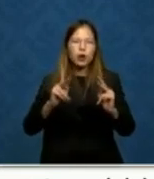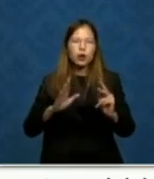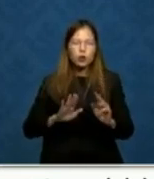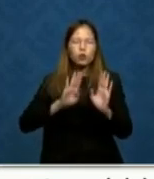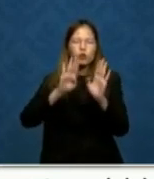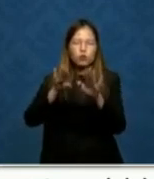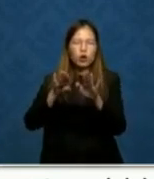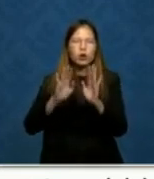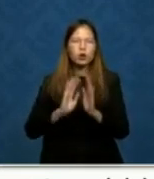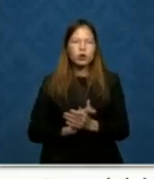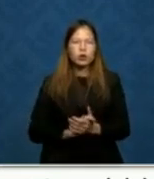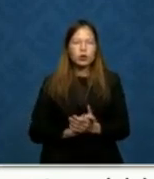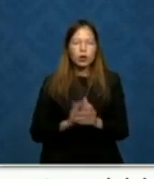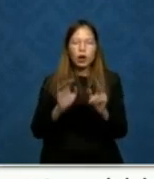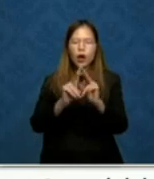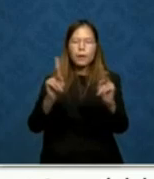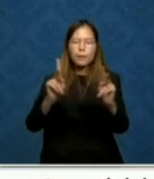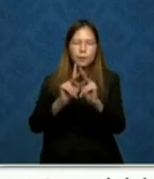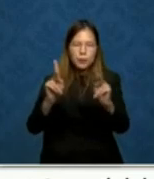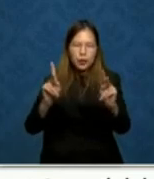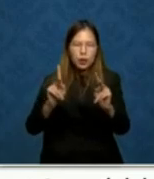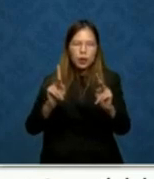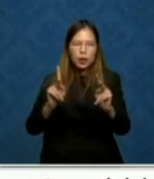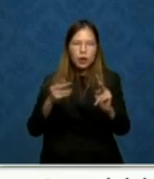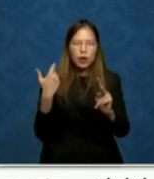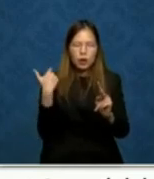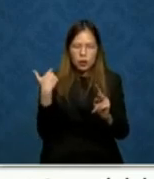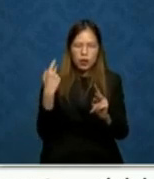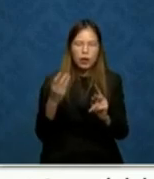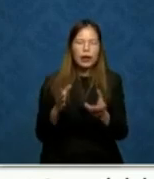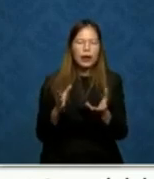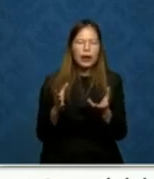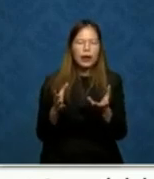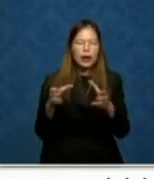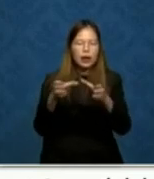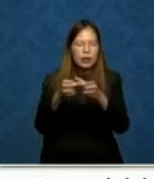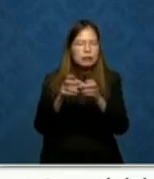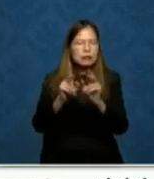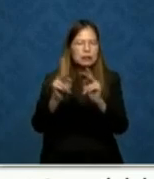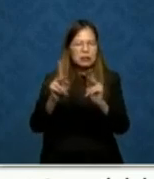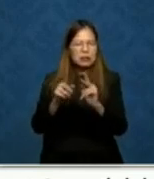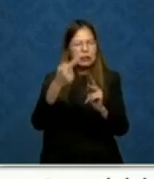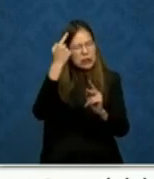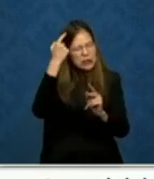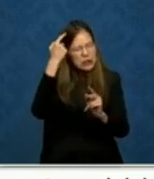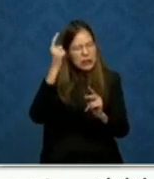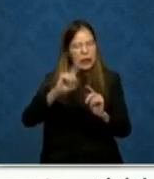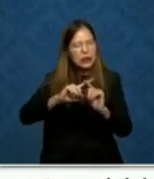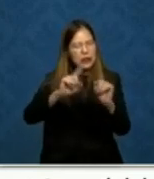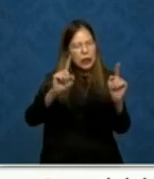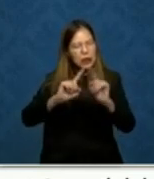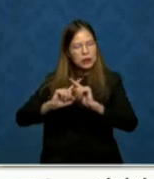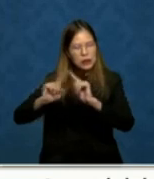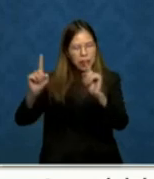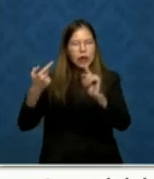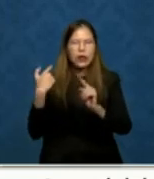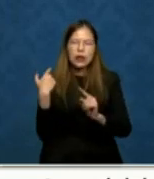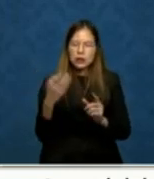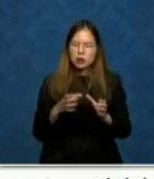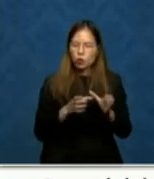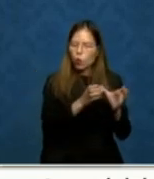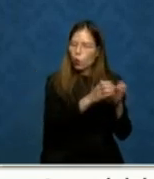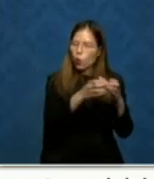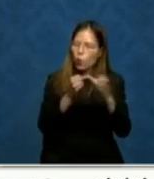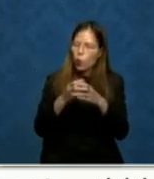ฝากถึงท่านกรรมธิการทุกท่านค่ะว่าในชั้นกรรมธิการจะมีหลากหลายความเห็นจากทางหน่วยงานที่เกี่ยวข้องเอง